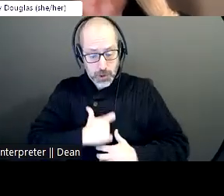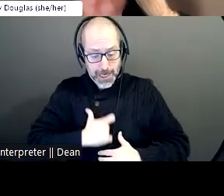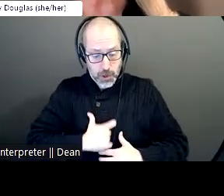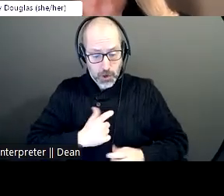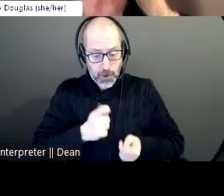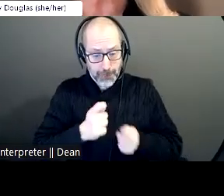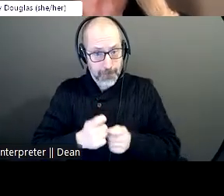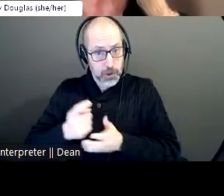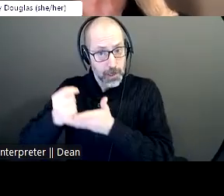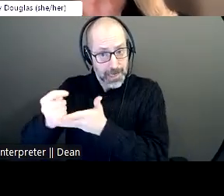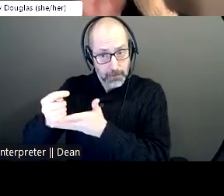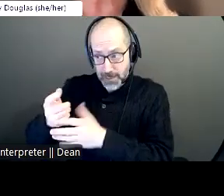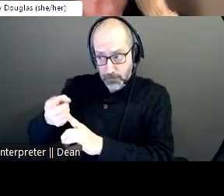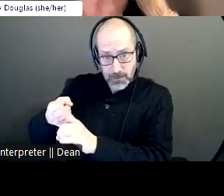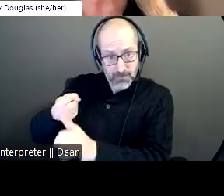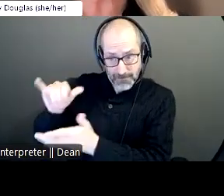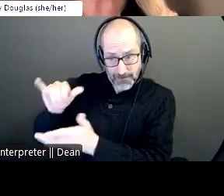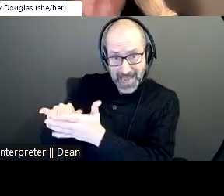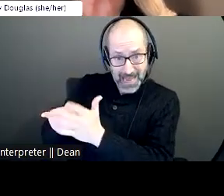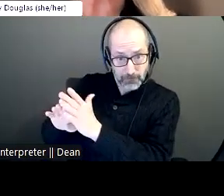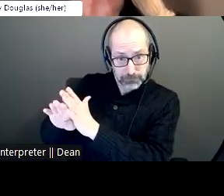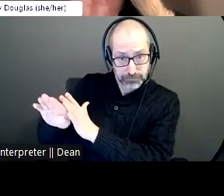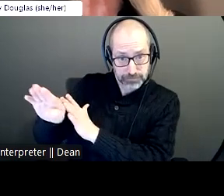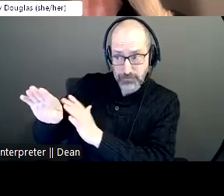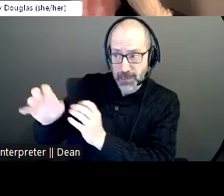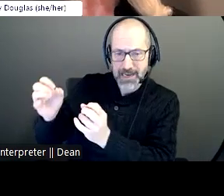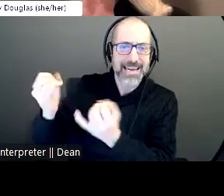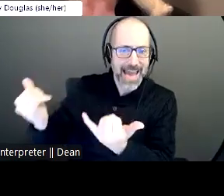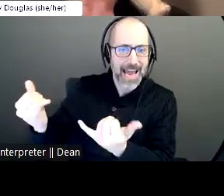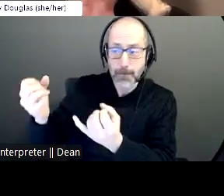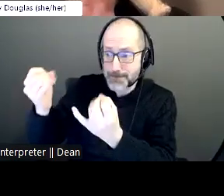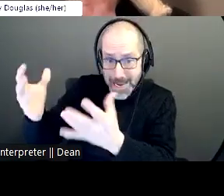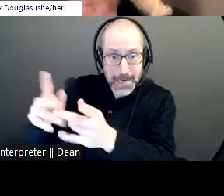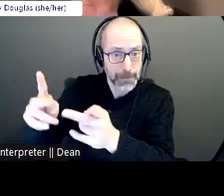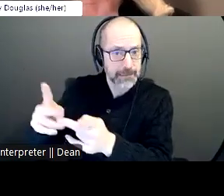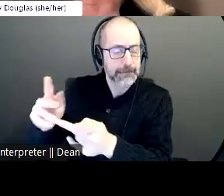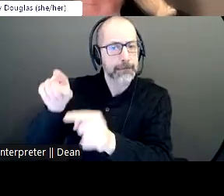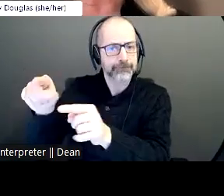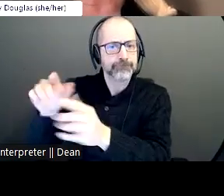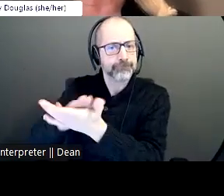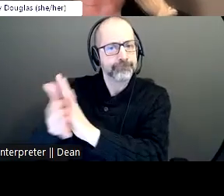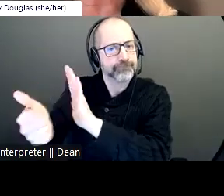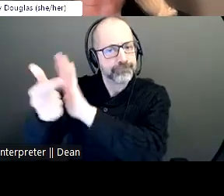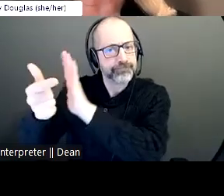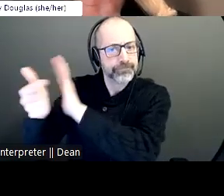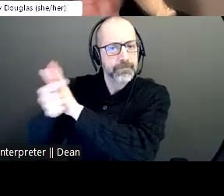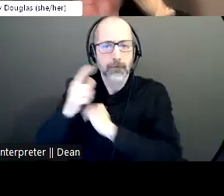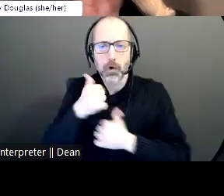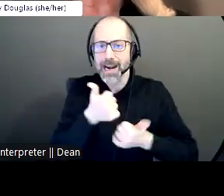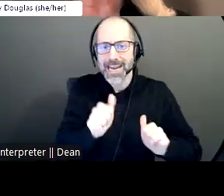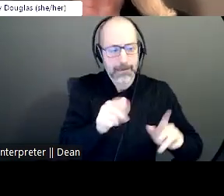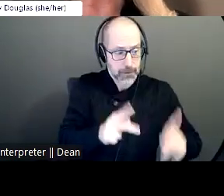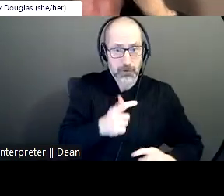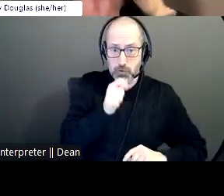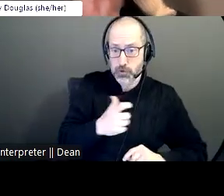abusive. La thérapie de conversion qui en découle dans beaucoup d'endroits a été rendue illégale pour les